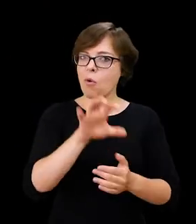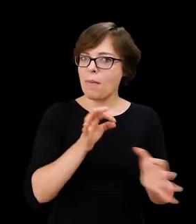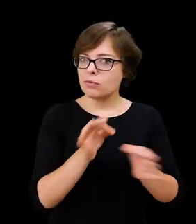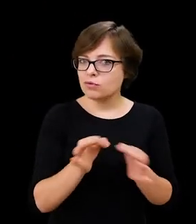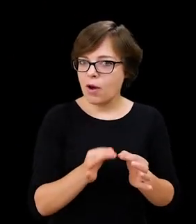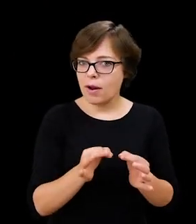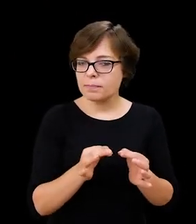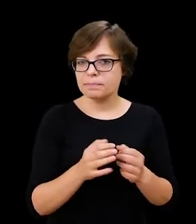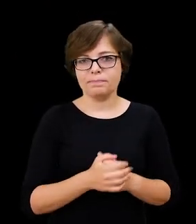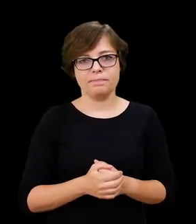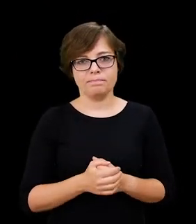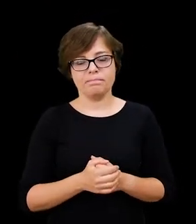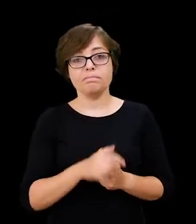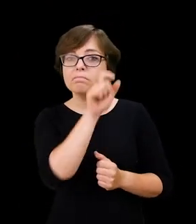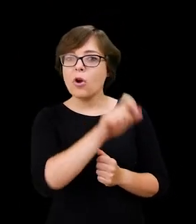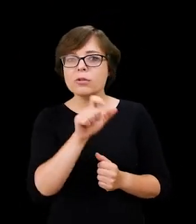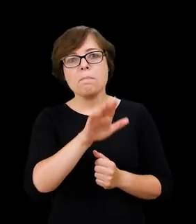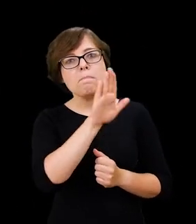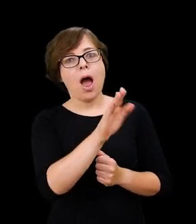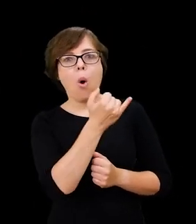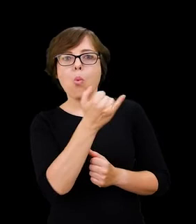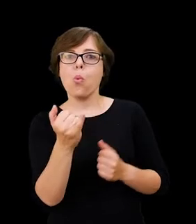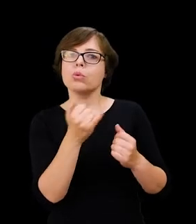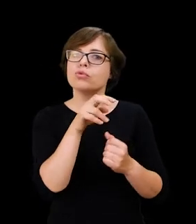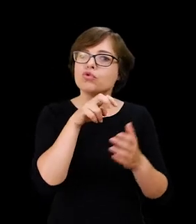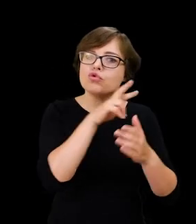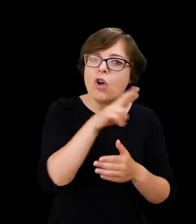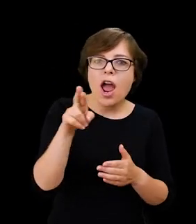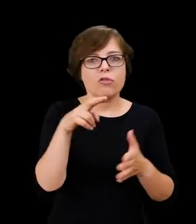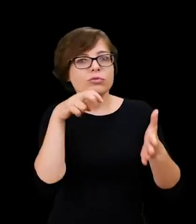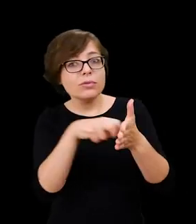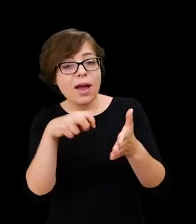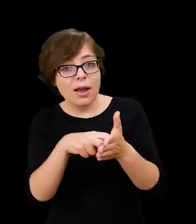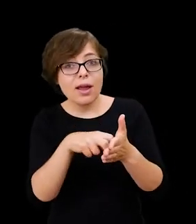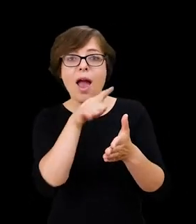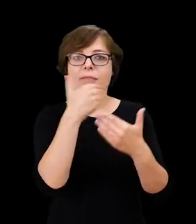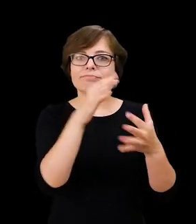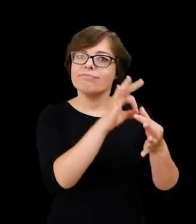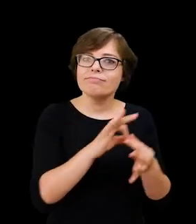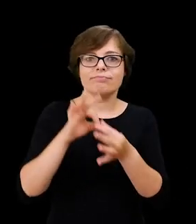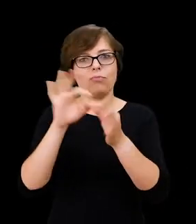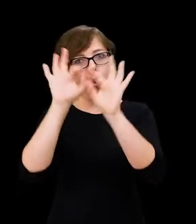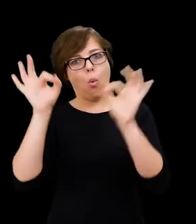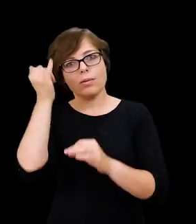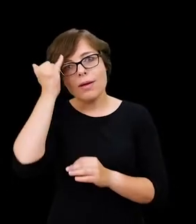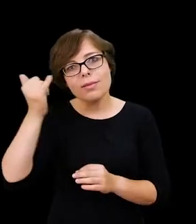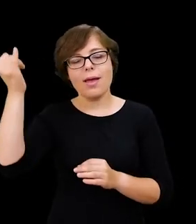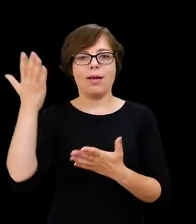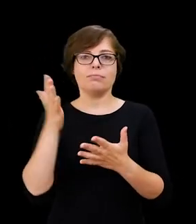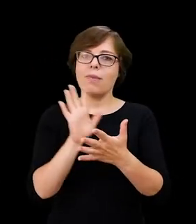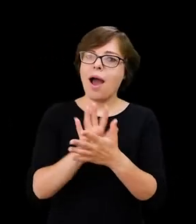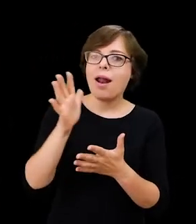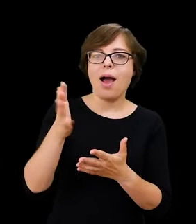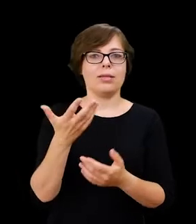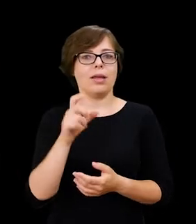historycznego. Określone atrybuty odsyłały do ogólniejszych idei, do cech